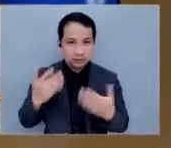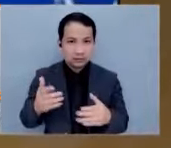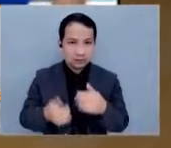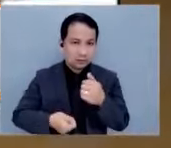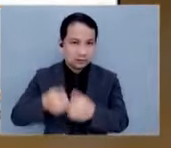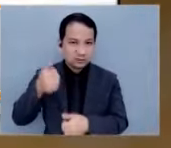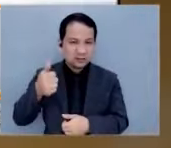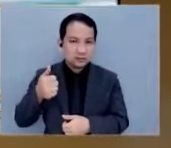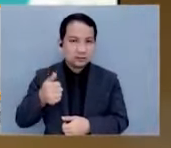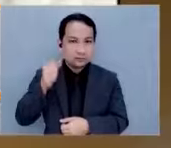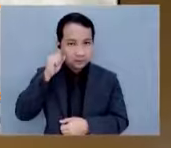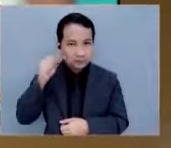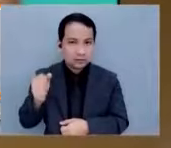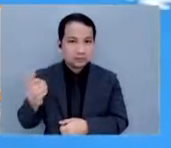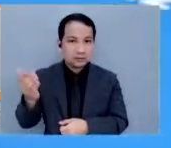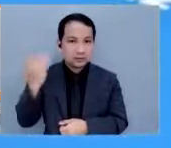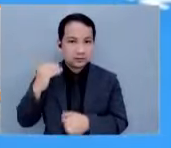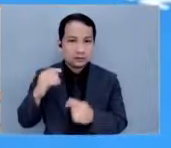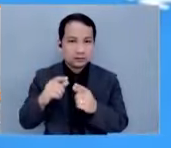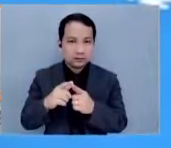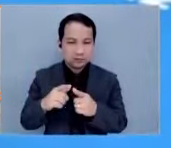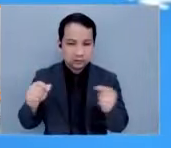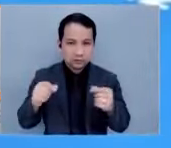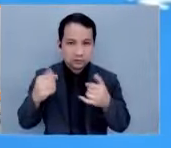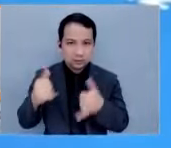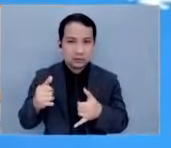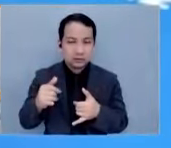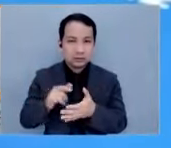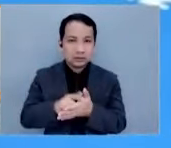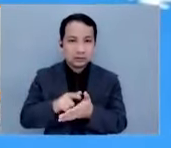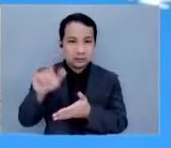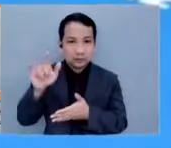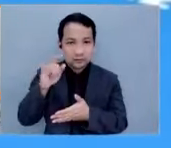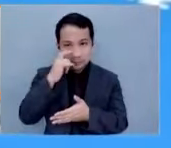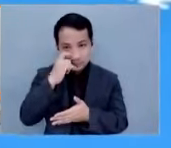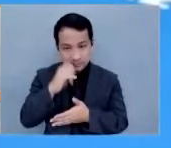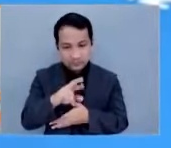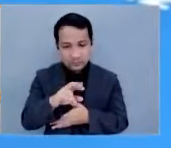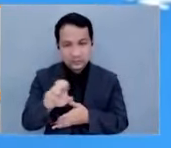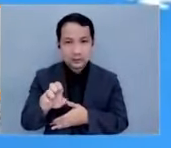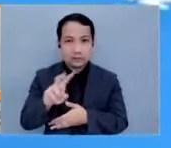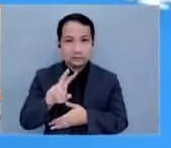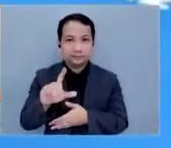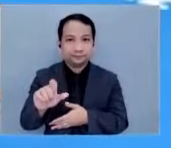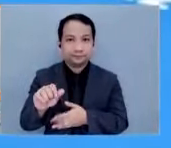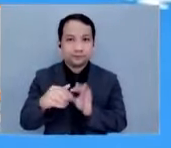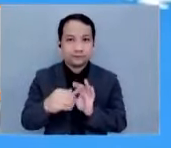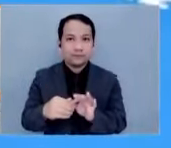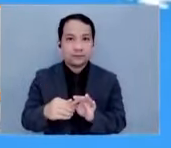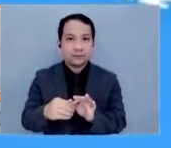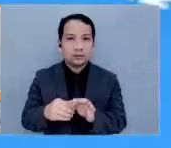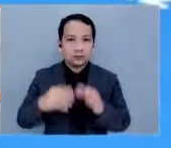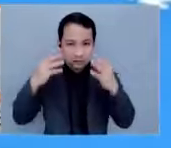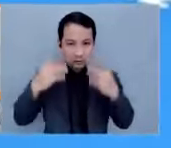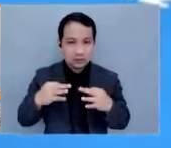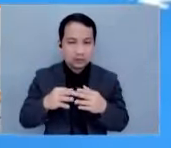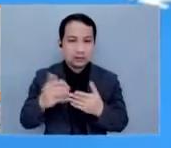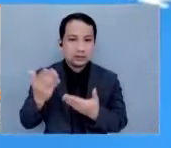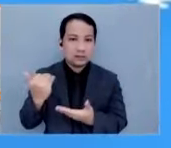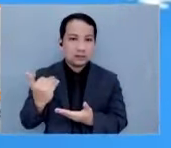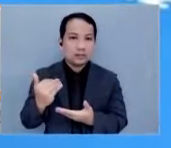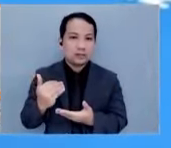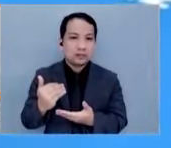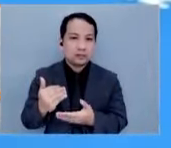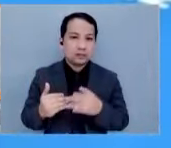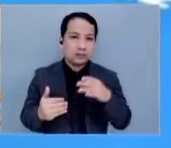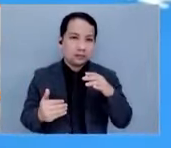silver noong Tokyo Games. Lilipad din ng Paris si Ira Villegas pagkatapos manalo via unanimous decision kontra kay